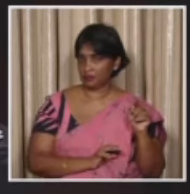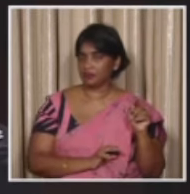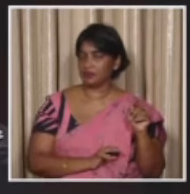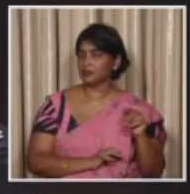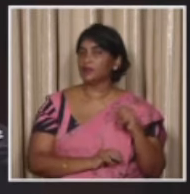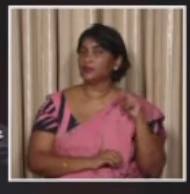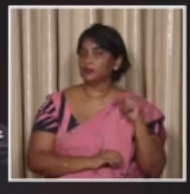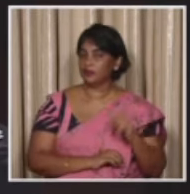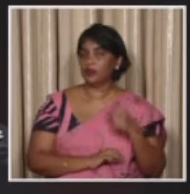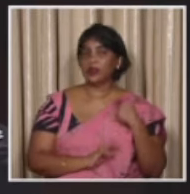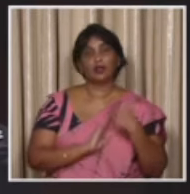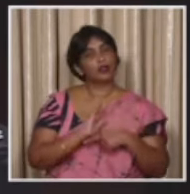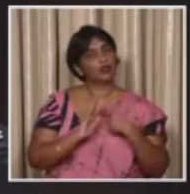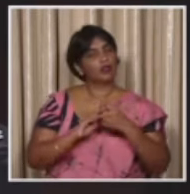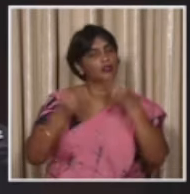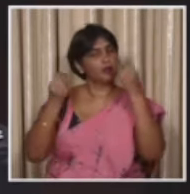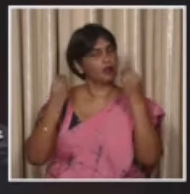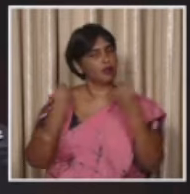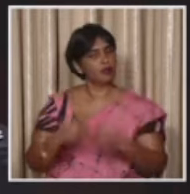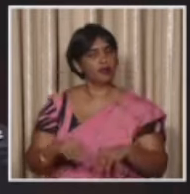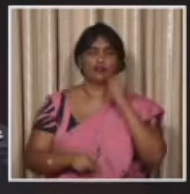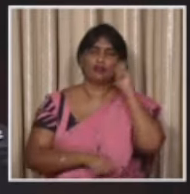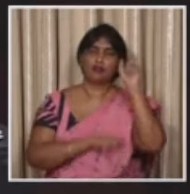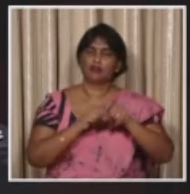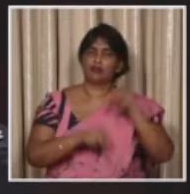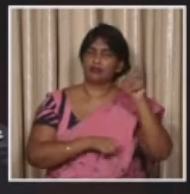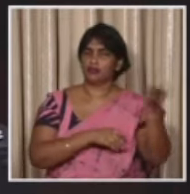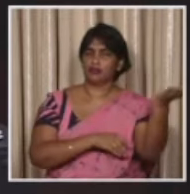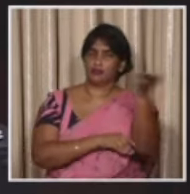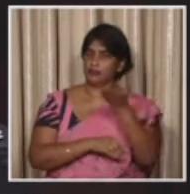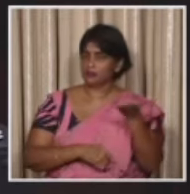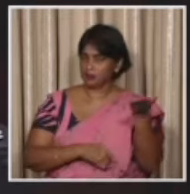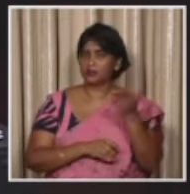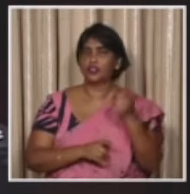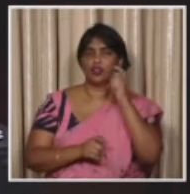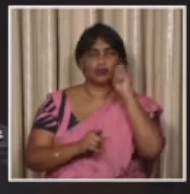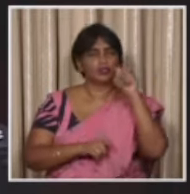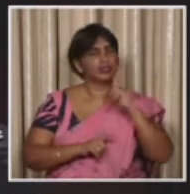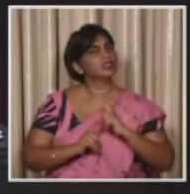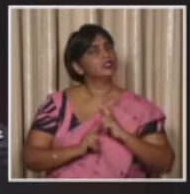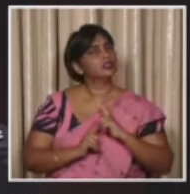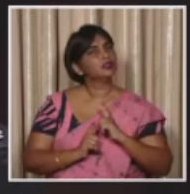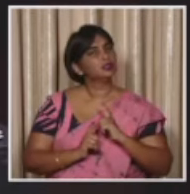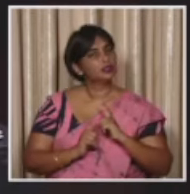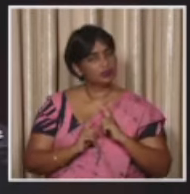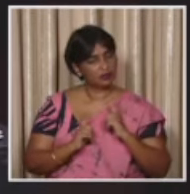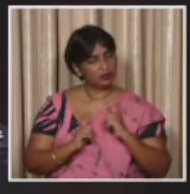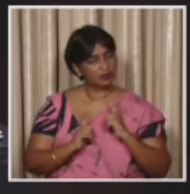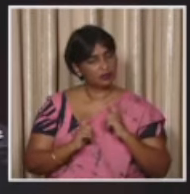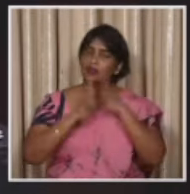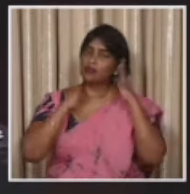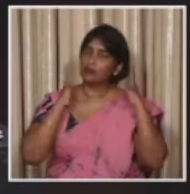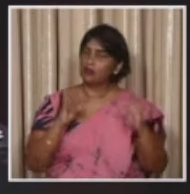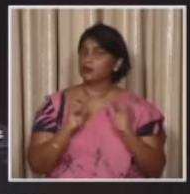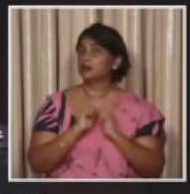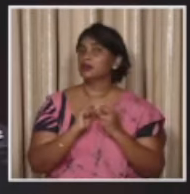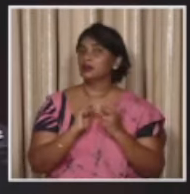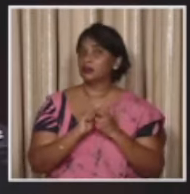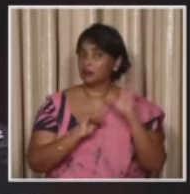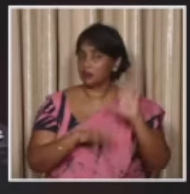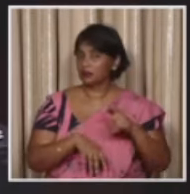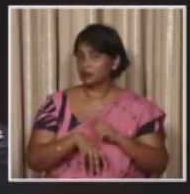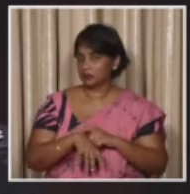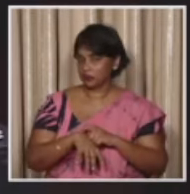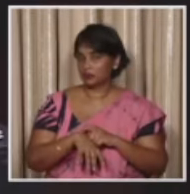දැන් රටත් බංකොලොත් වෙලා ජනතාවත් ජන ජීවිතත් දැවැන්ත වෙසණයකට ලක්වුණු